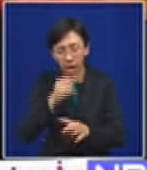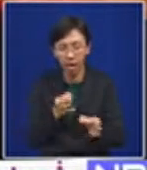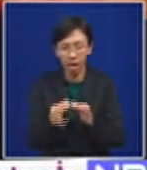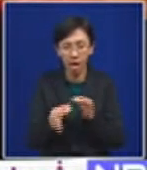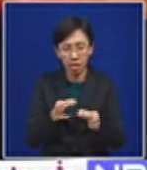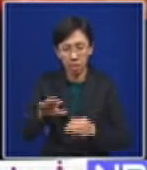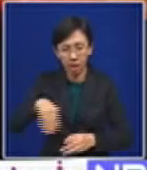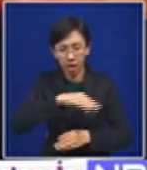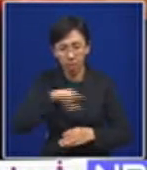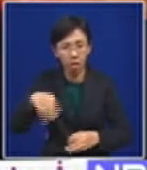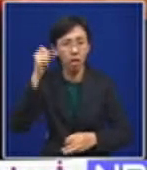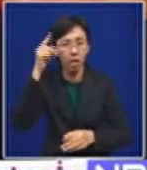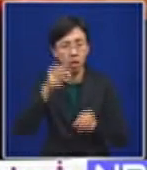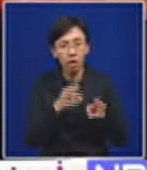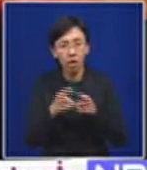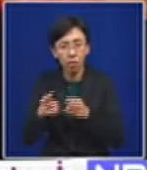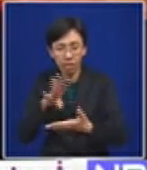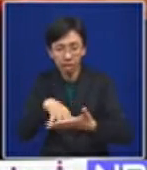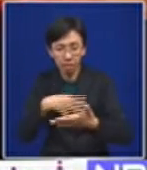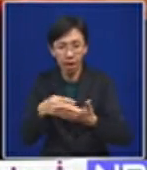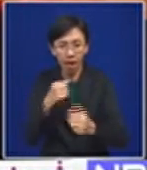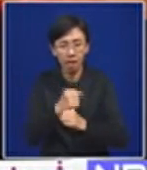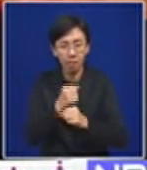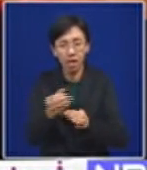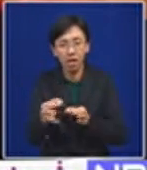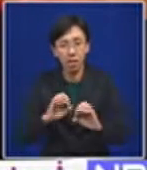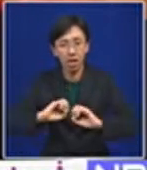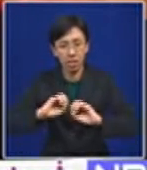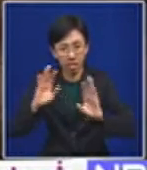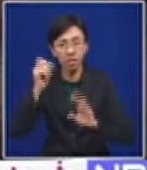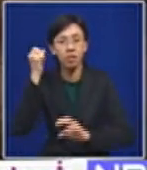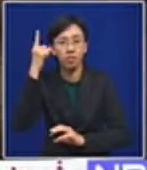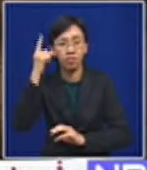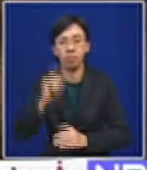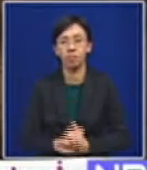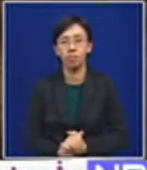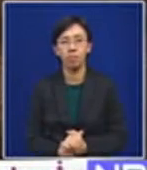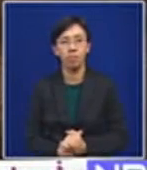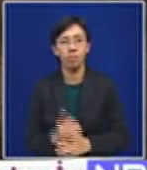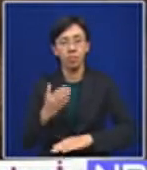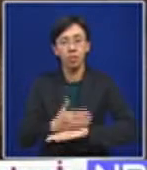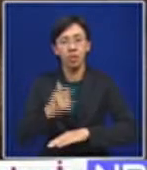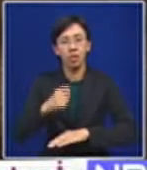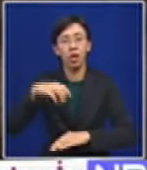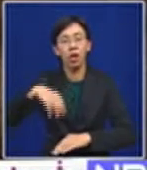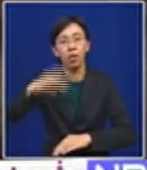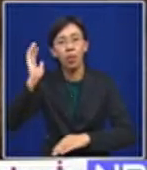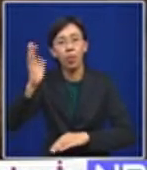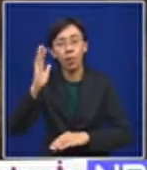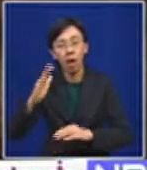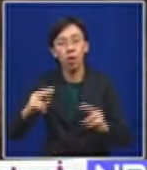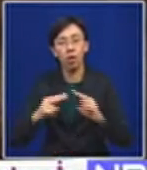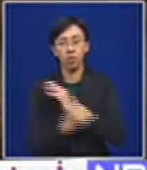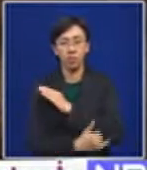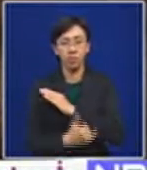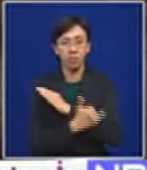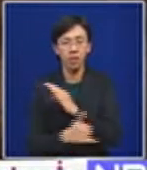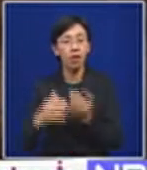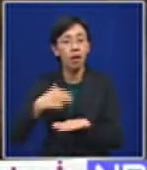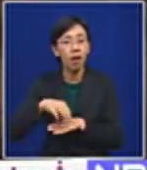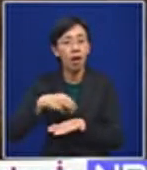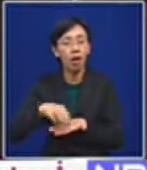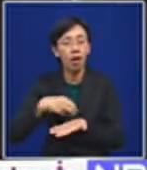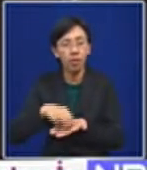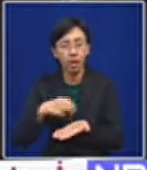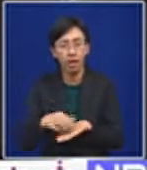มงเนี่ยเข้าใจถึงแนวทางการดำเนินงานมากขึ้นโดยนายเสกวรรณเมธีอธิบดีกรมสารนิเทศกระทรวงการต่างประเทศกล่าวหลังจากการหารืออย่าง